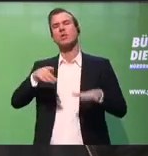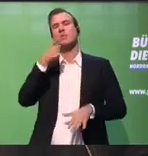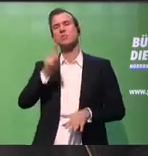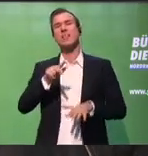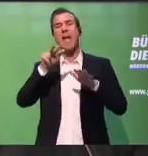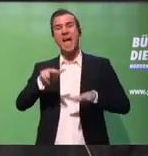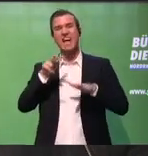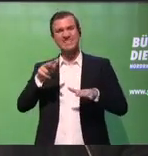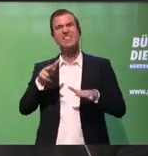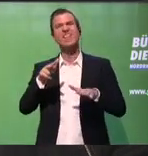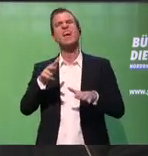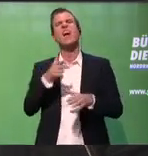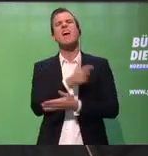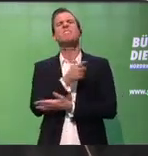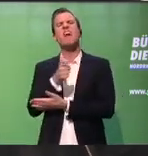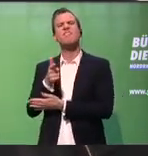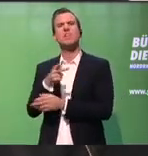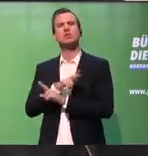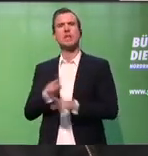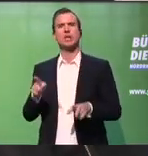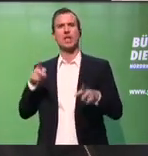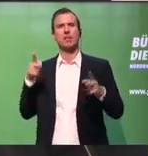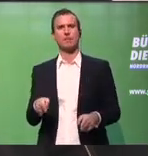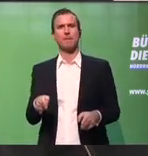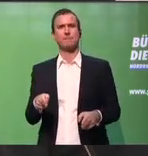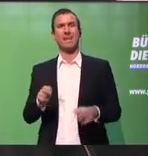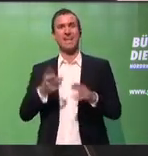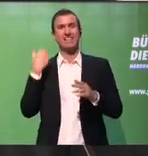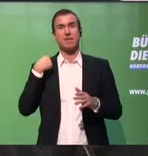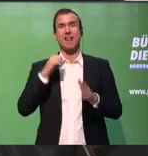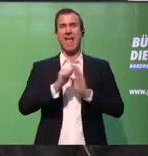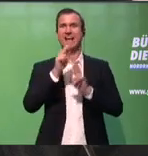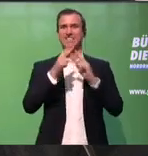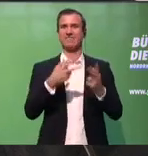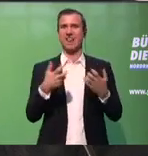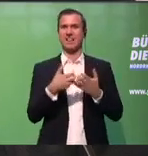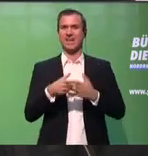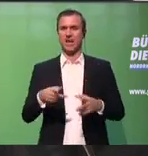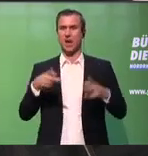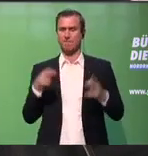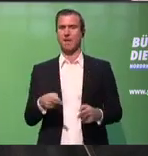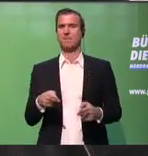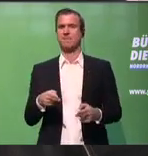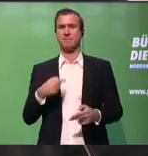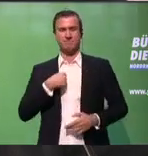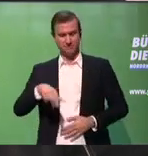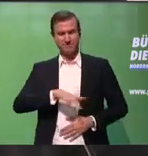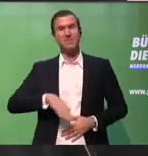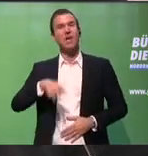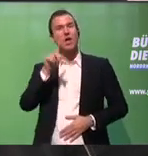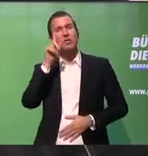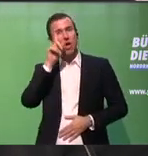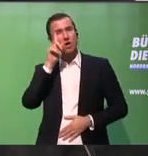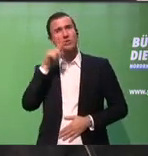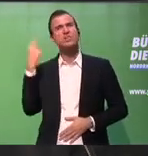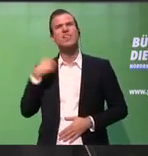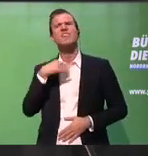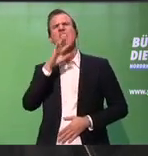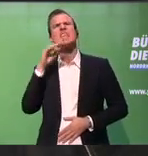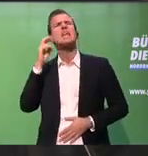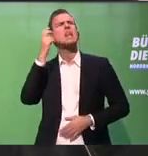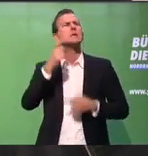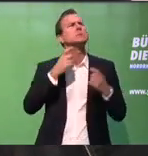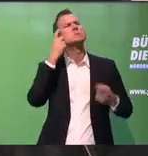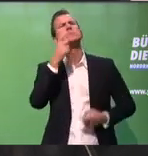1918 der Waffenstillstand eingetreten ist des Ersten Weltkriegs. Und wir in Deutschland beschäftigen uns ja viel mit dem